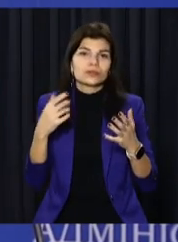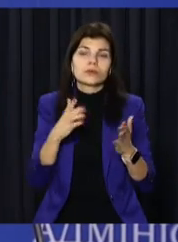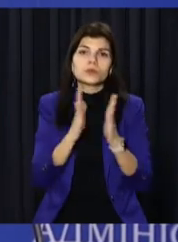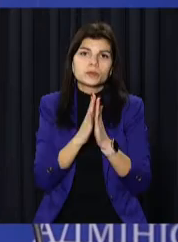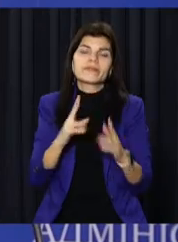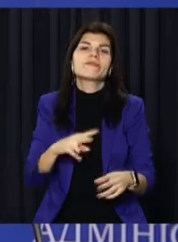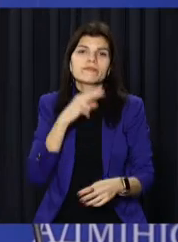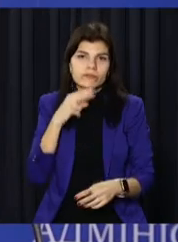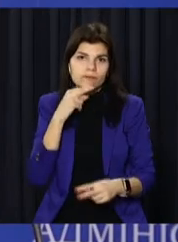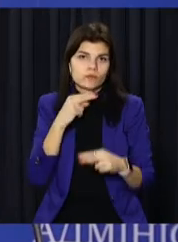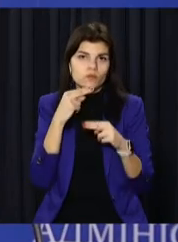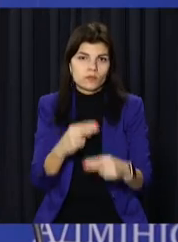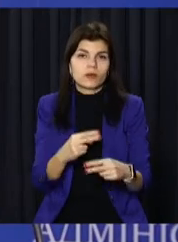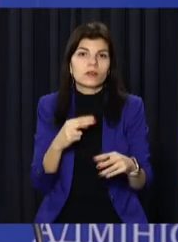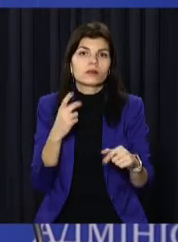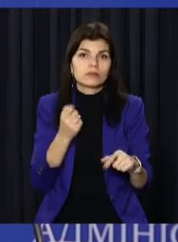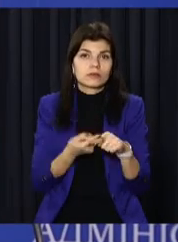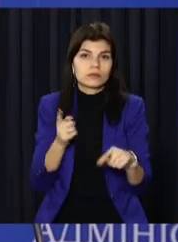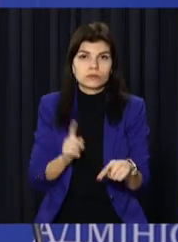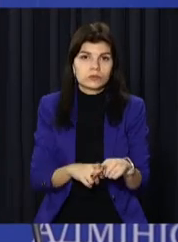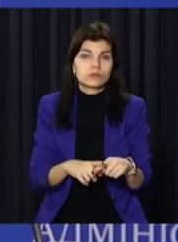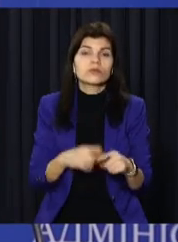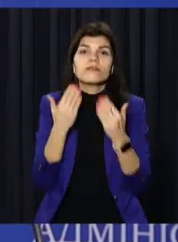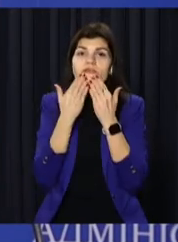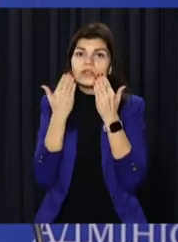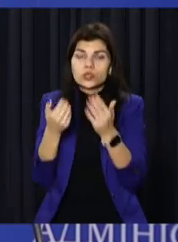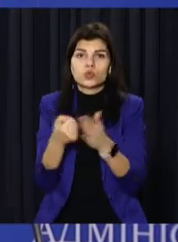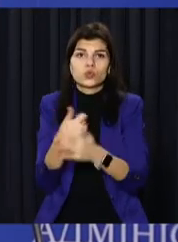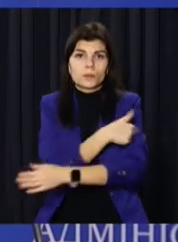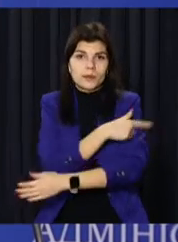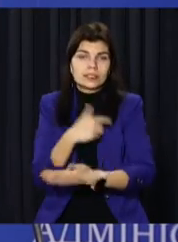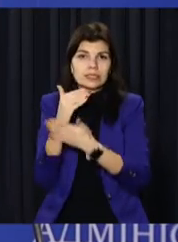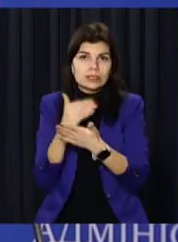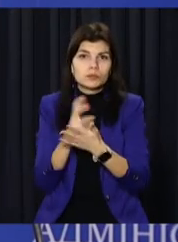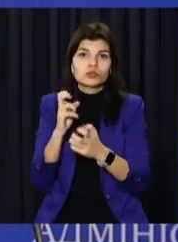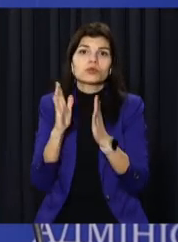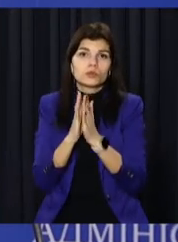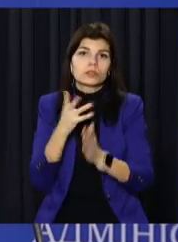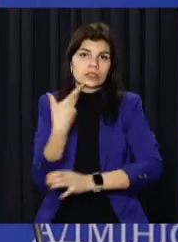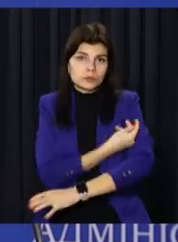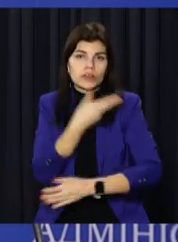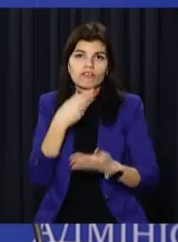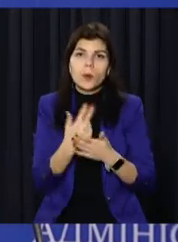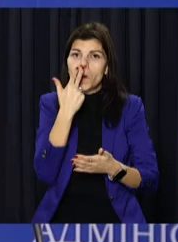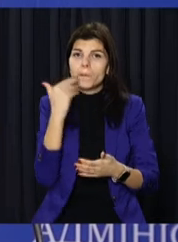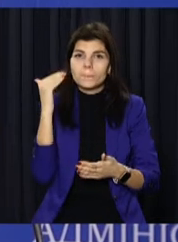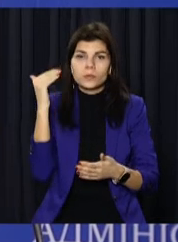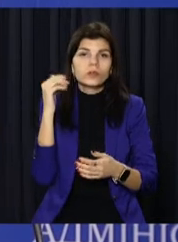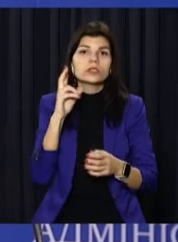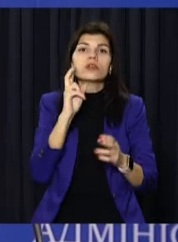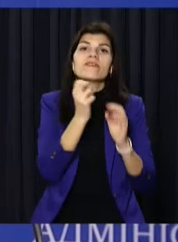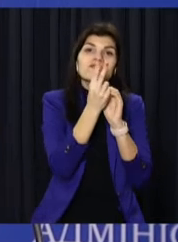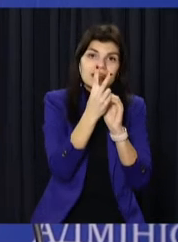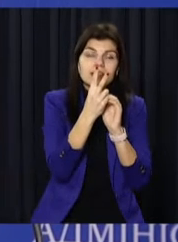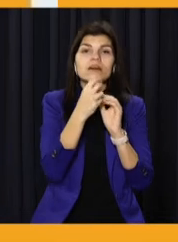Зверніть, будь ласка, увагу і зверніться до медичної системи, щепіть дітей старше